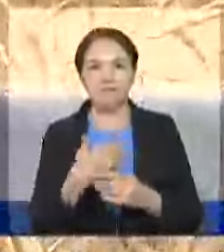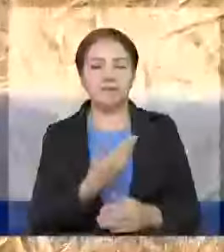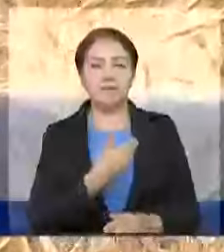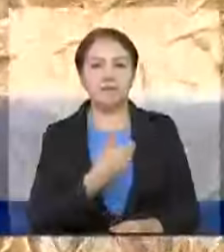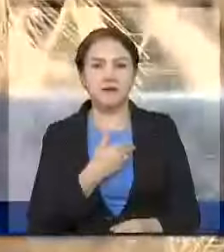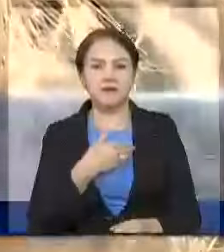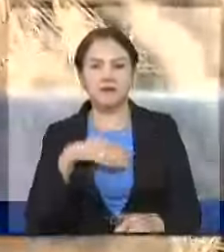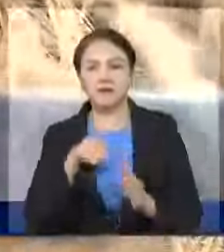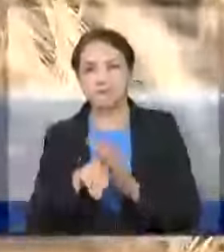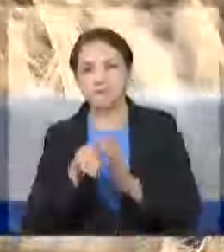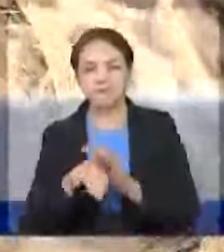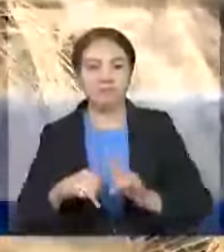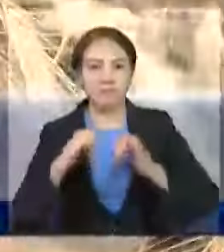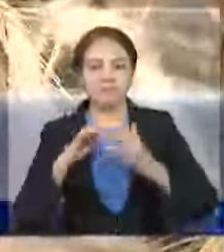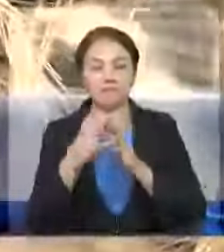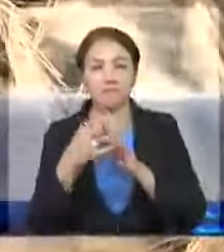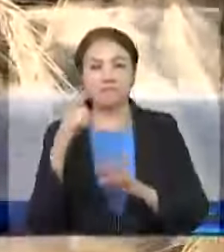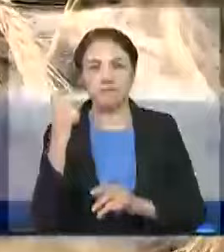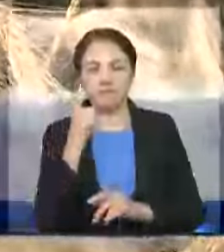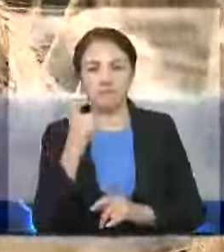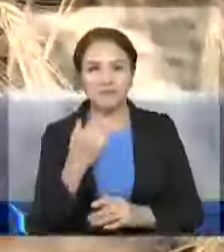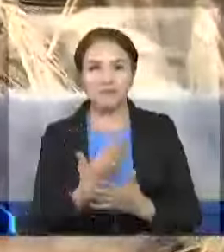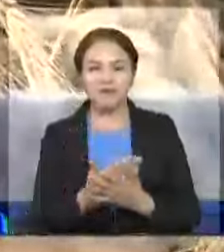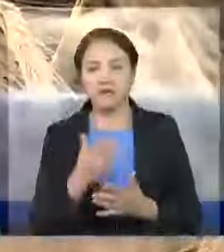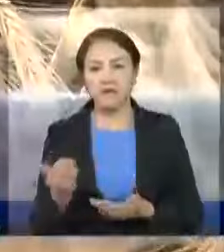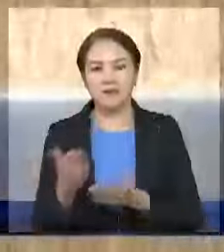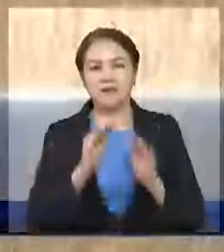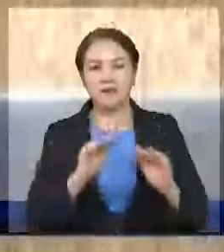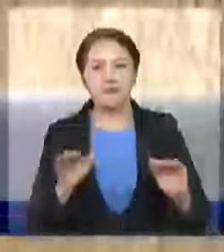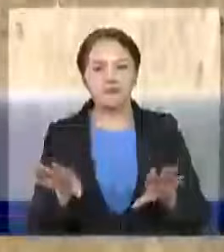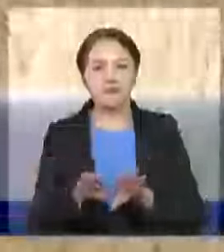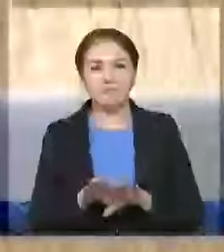хочет нести значительный вклад в развитие сельского хозяйства. И он вовлекает своих детей